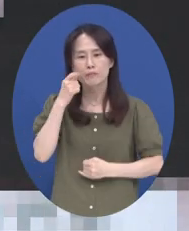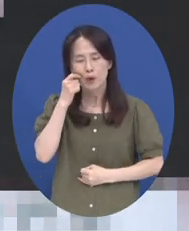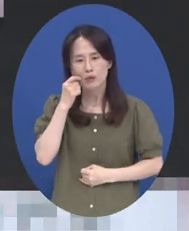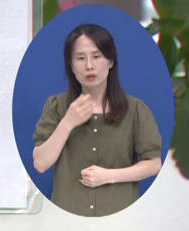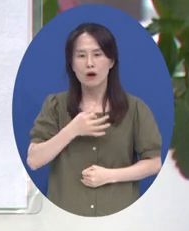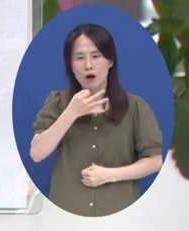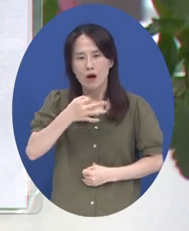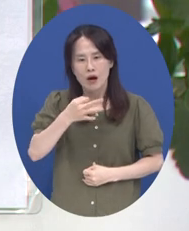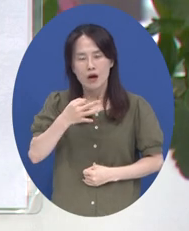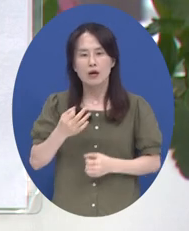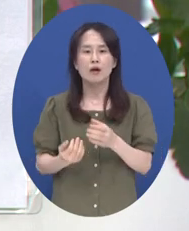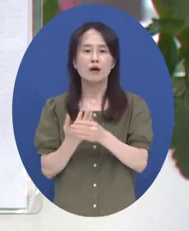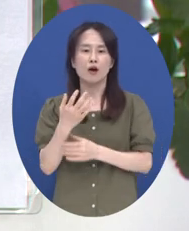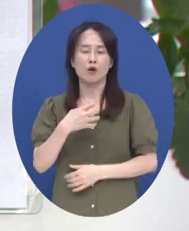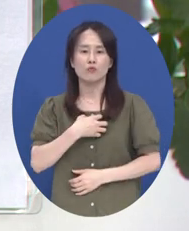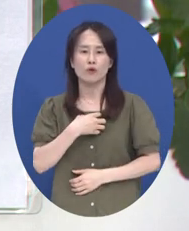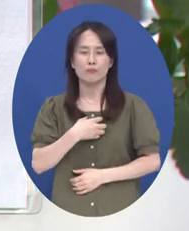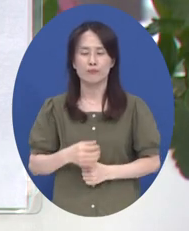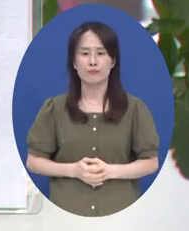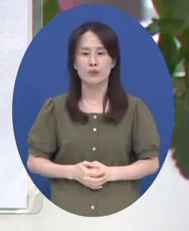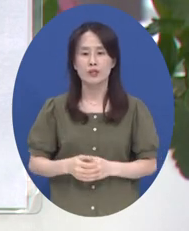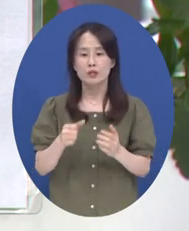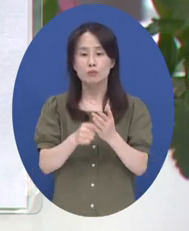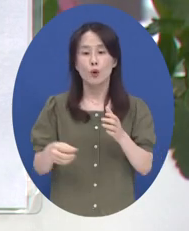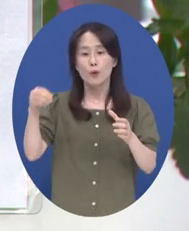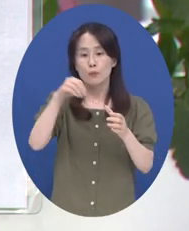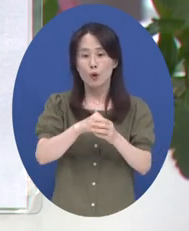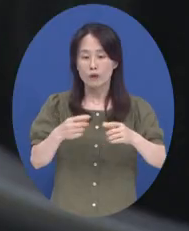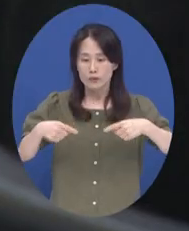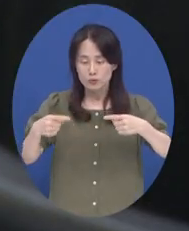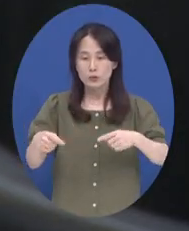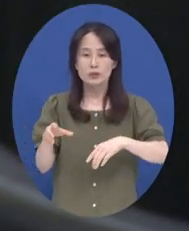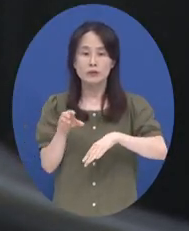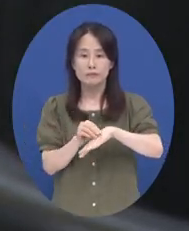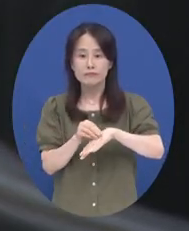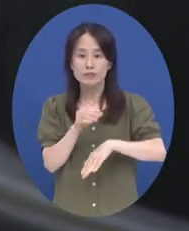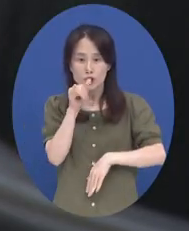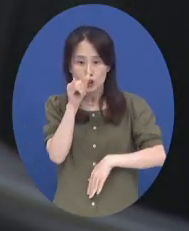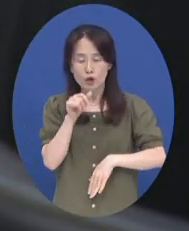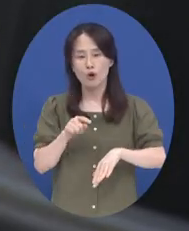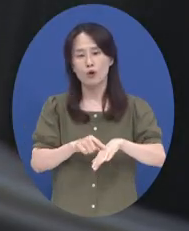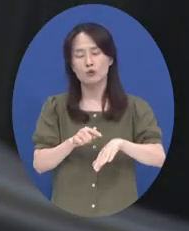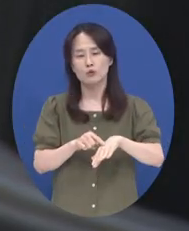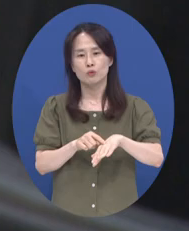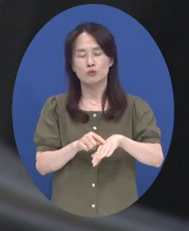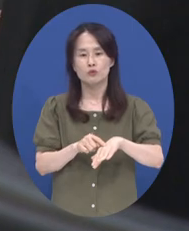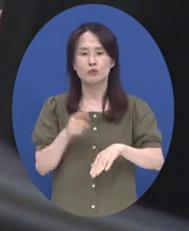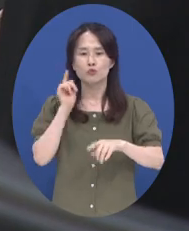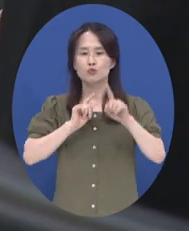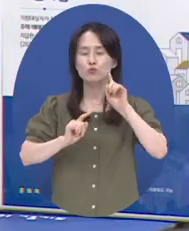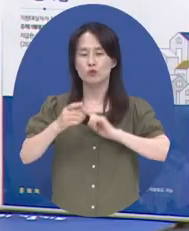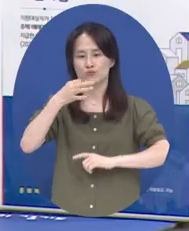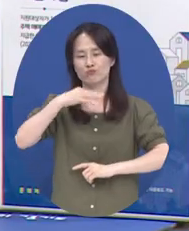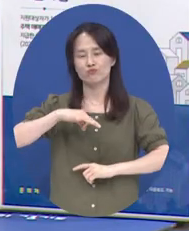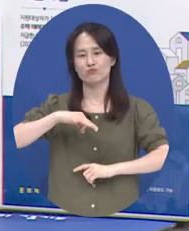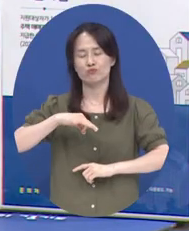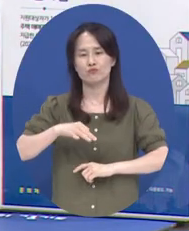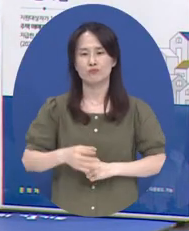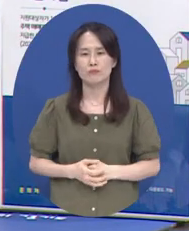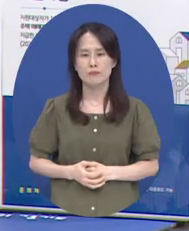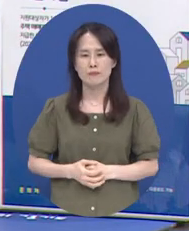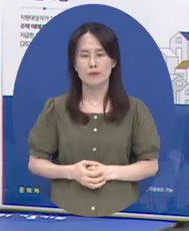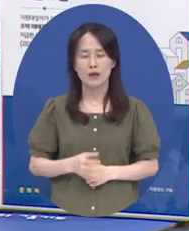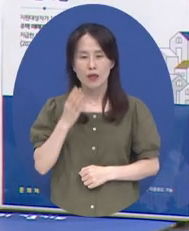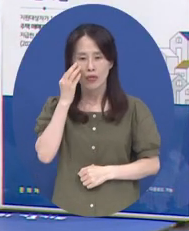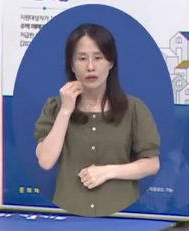있습니다 이 물질이 함유된 감열지 를 가볍게 잡고만 있어도 유해물질의 그대로 노출됩니다 또한